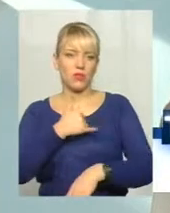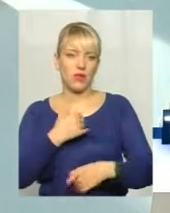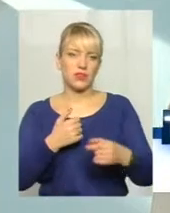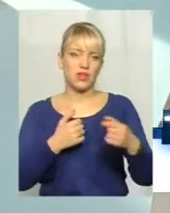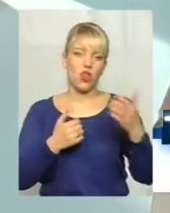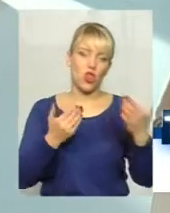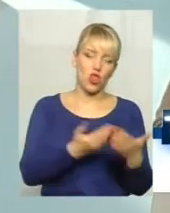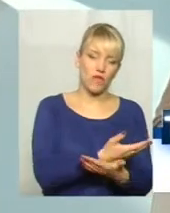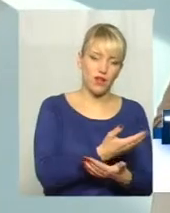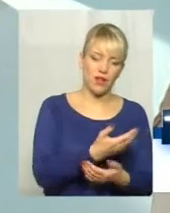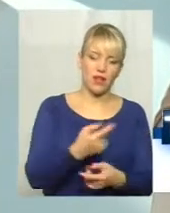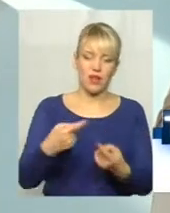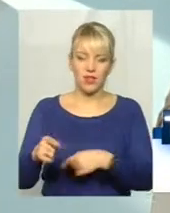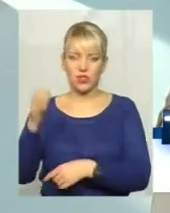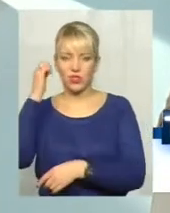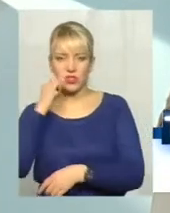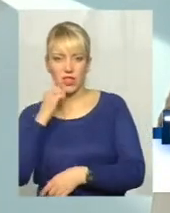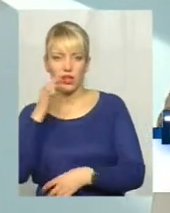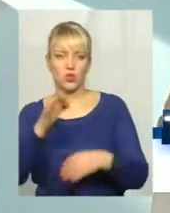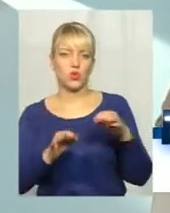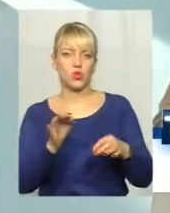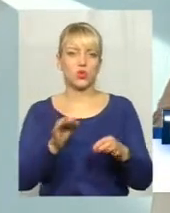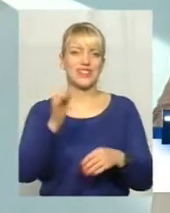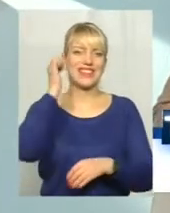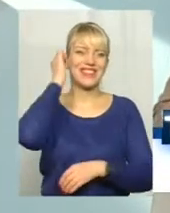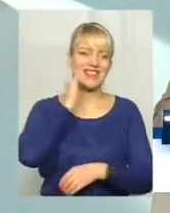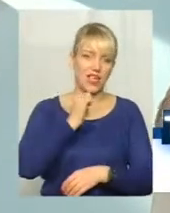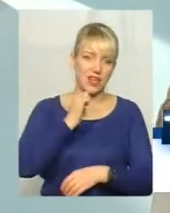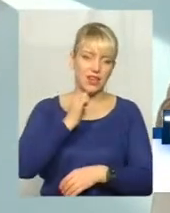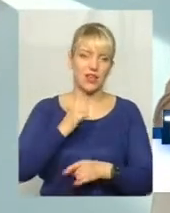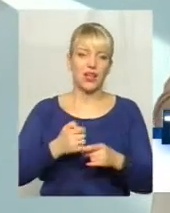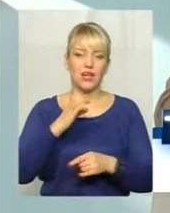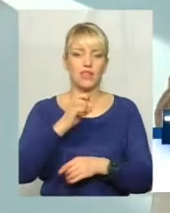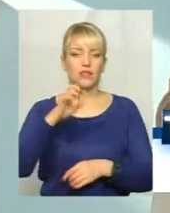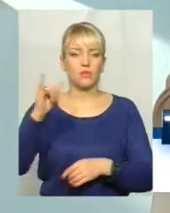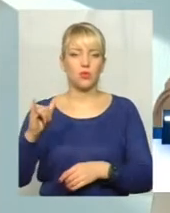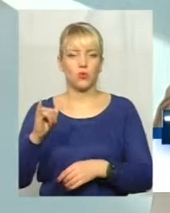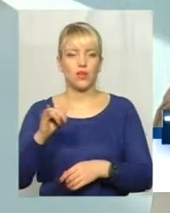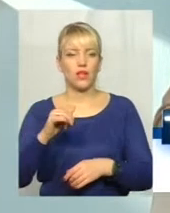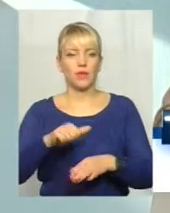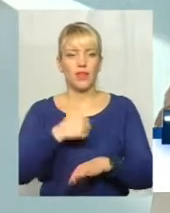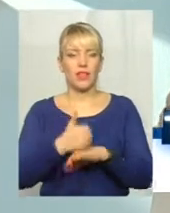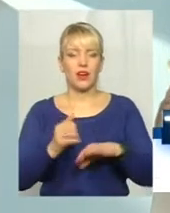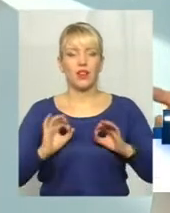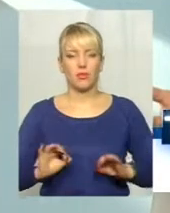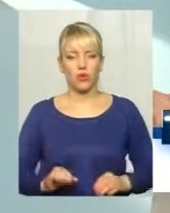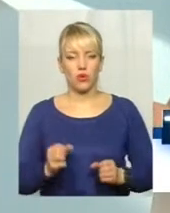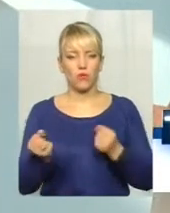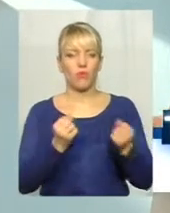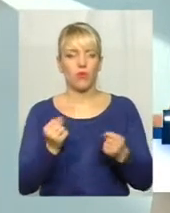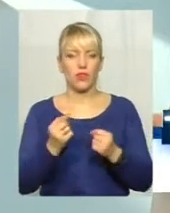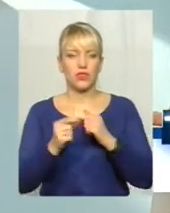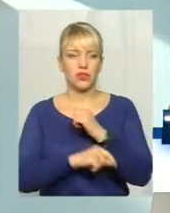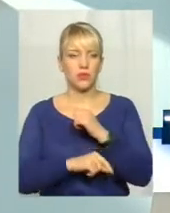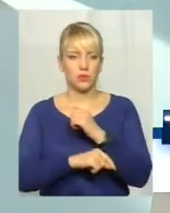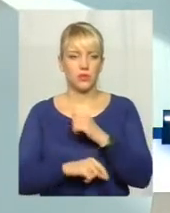старе. Суд в нас старий. Тобто СБУ і Генпрокуратура боролися з корупцією, от зараз